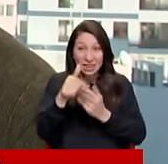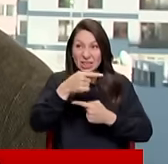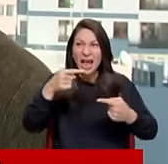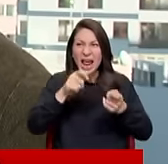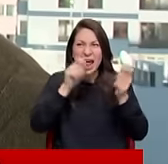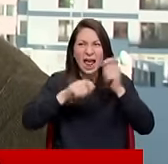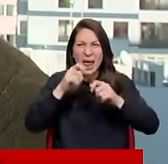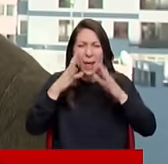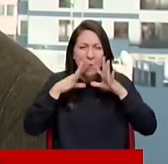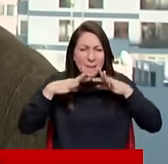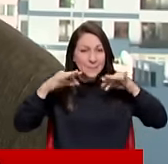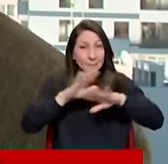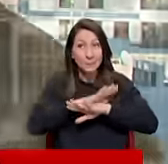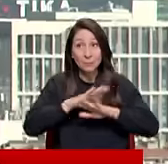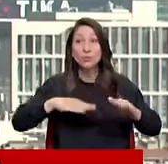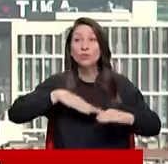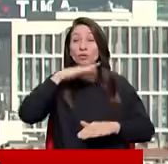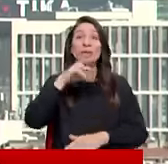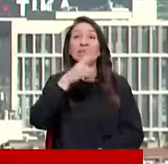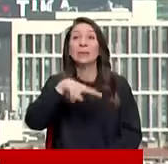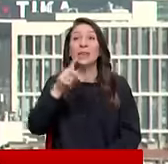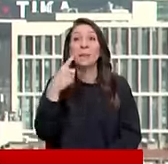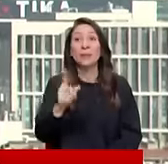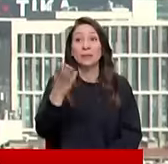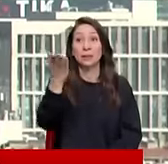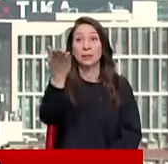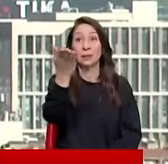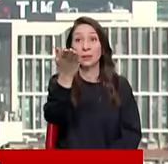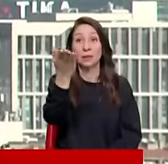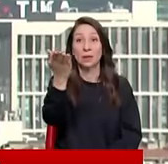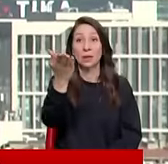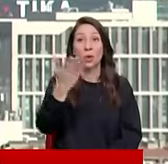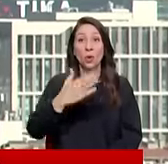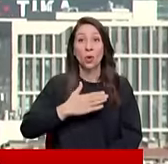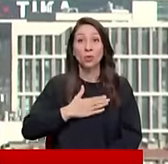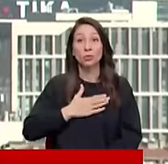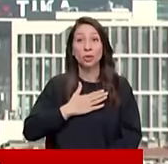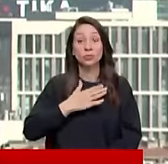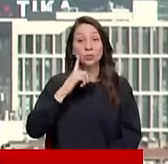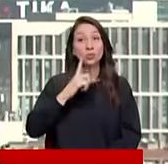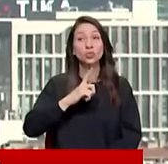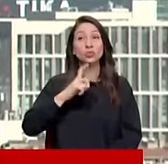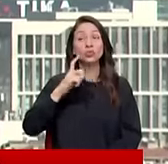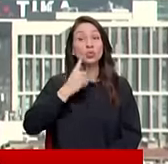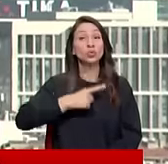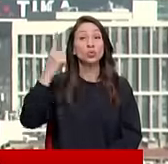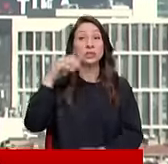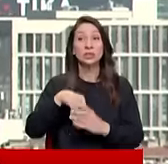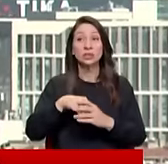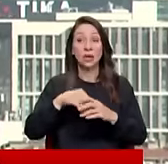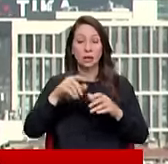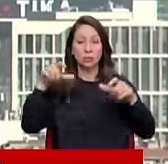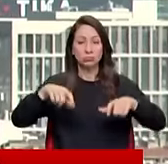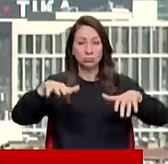daireler, ofisler vesaire dolduğunda 27 bin. Önünde Cumhuriyet için çok kıymetli olan hipodrom